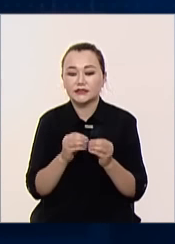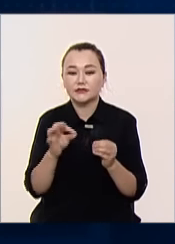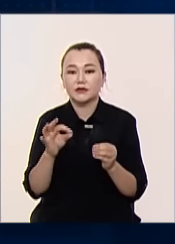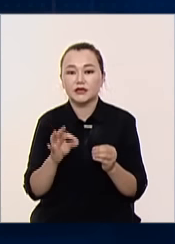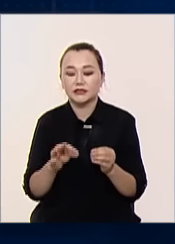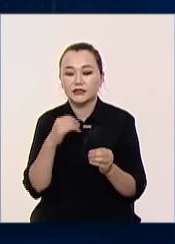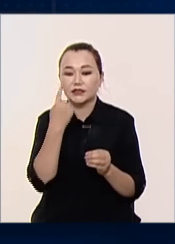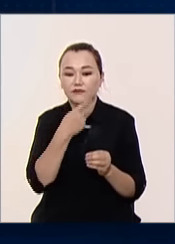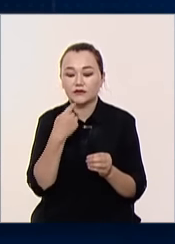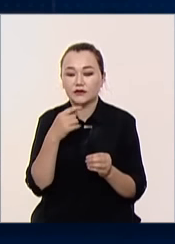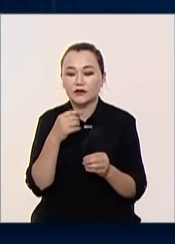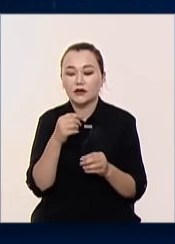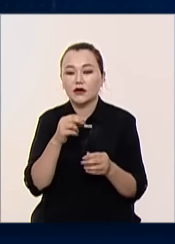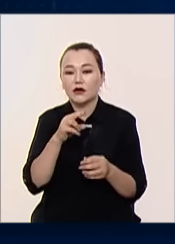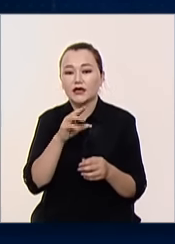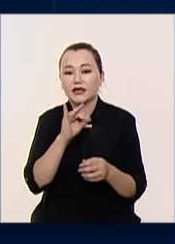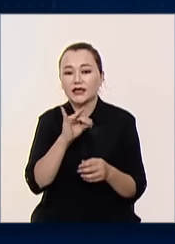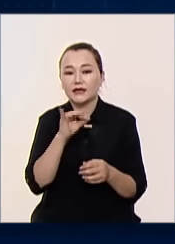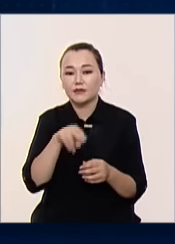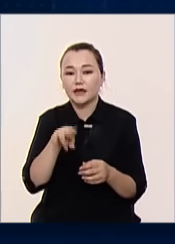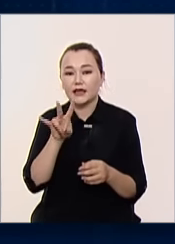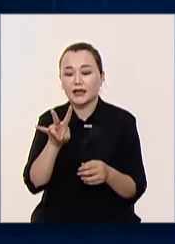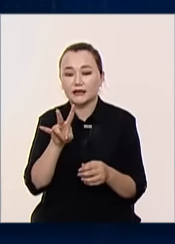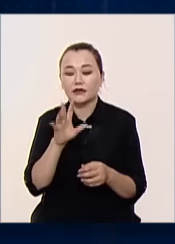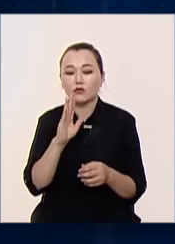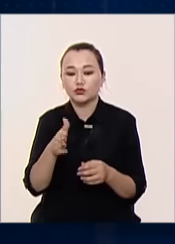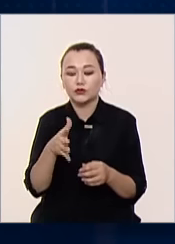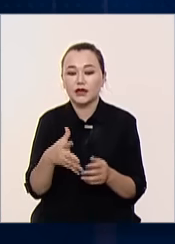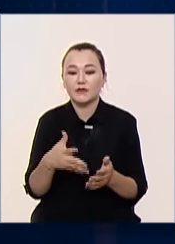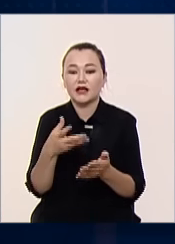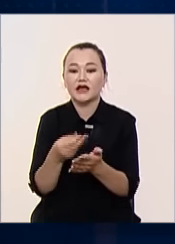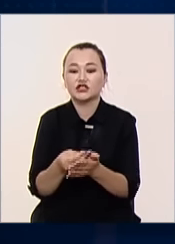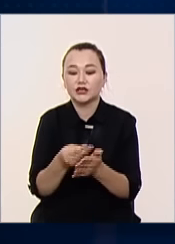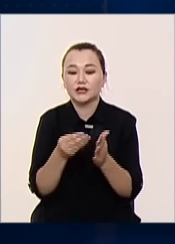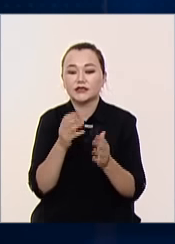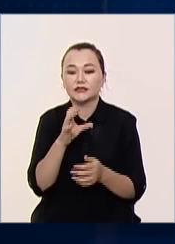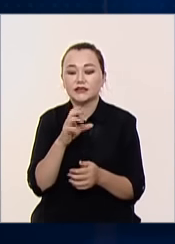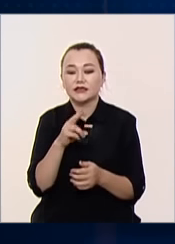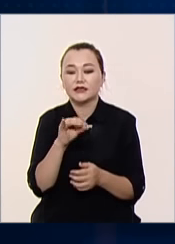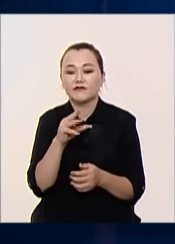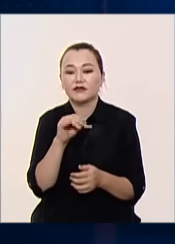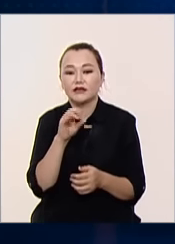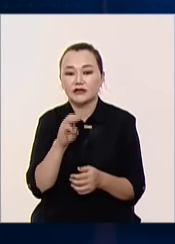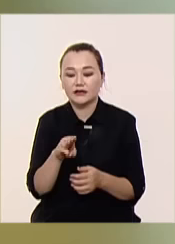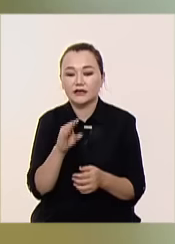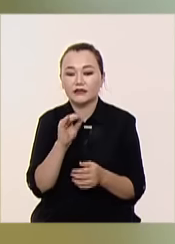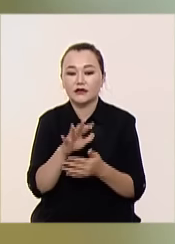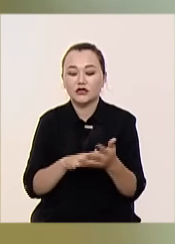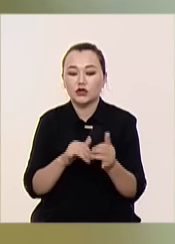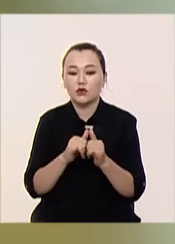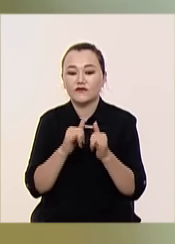10% индивидуального подоходного налога будут уже оплачены с дивидендов. Дальше